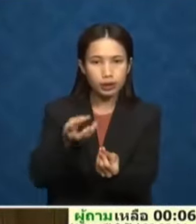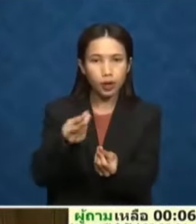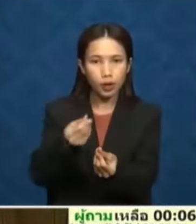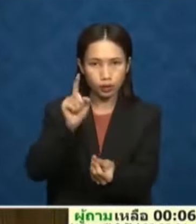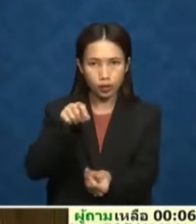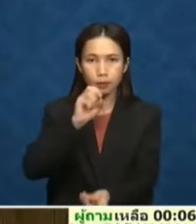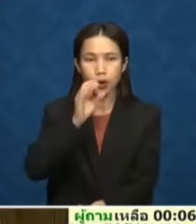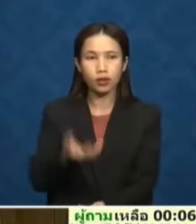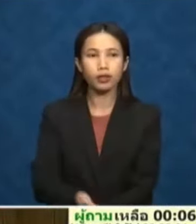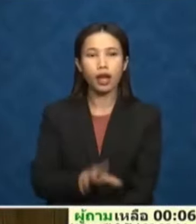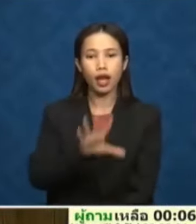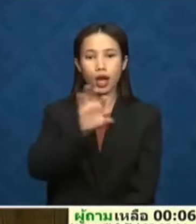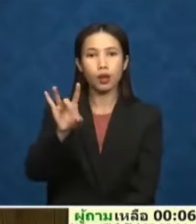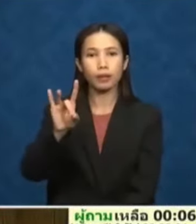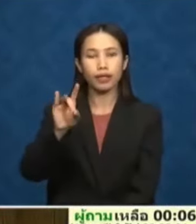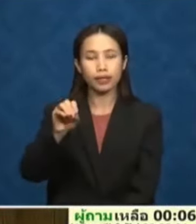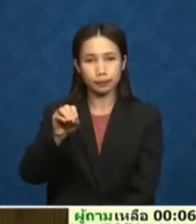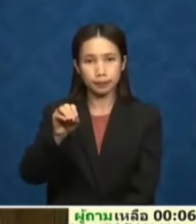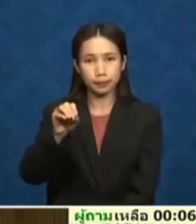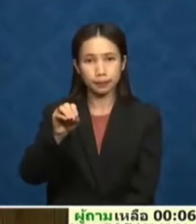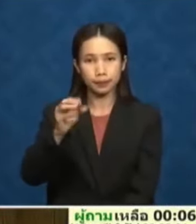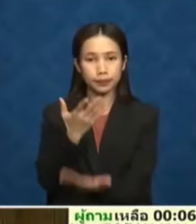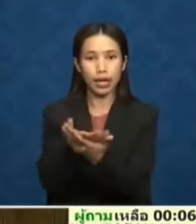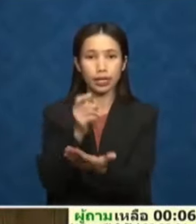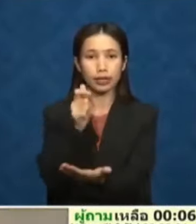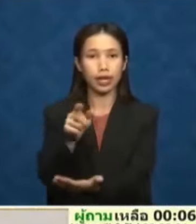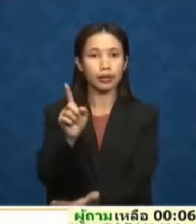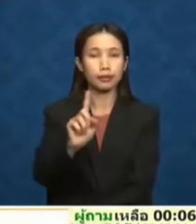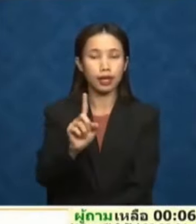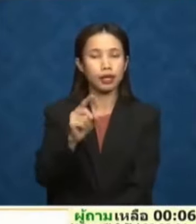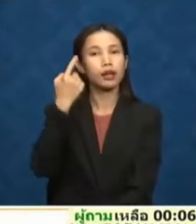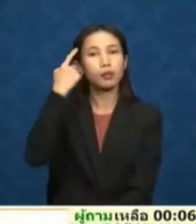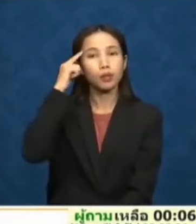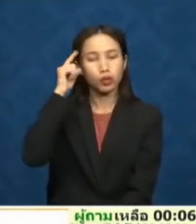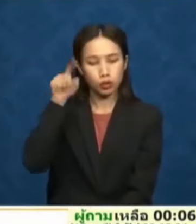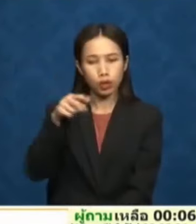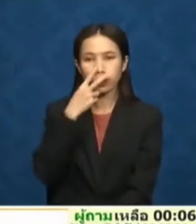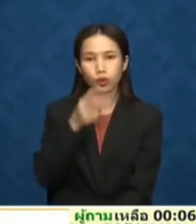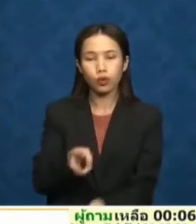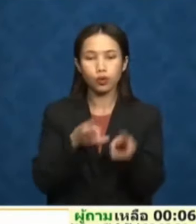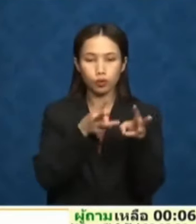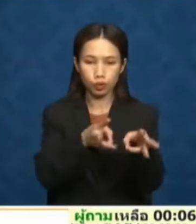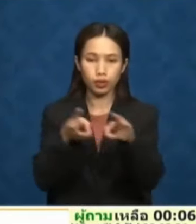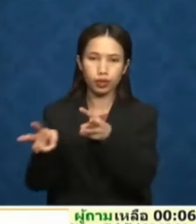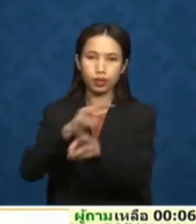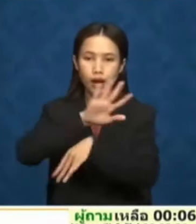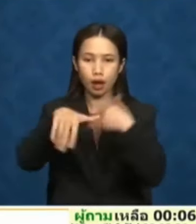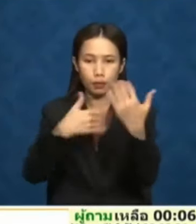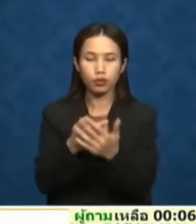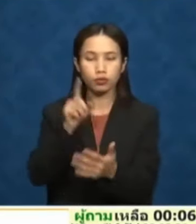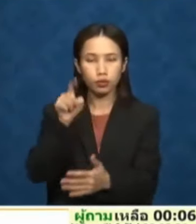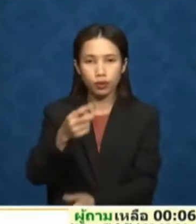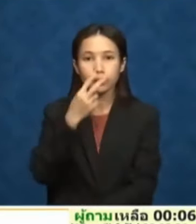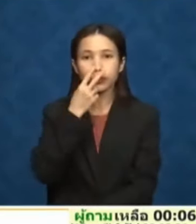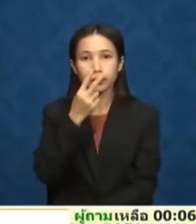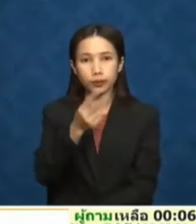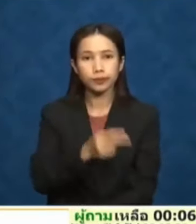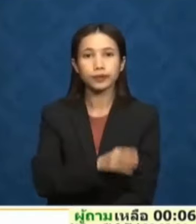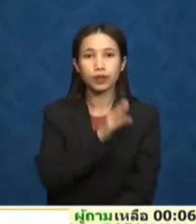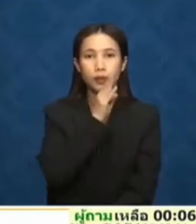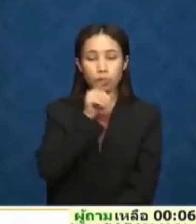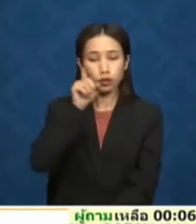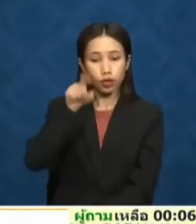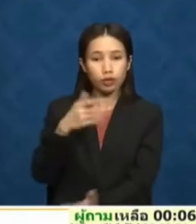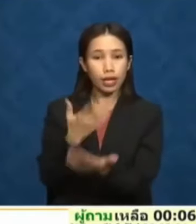สมาชิกว่า 580เนี่ยจะจ่ายเมื่อไหร่เนี่ยมันอยู่ที่ระบบวิธีการที่เราจะไปดูในรายละเอียดทั้งหมดนะครับถ้าเขาควรได้รับ